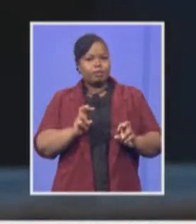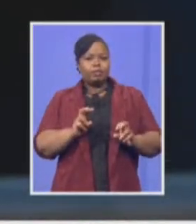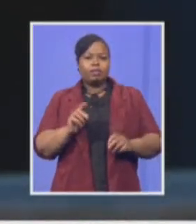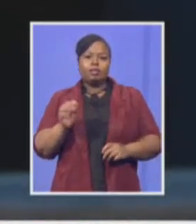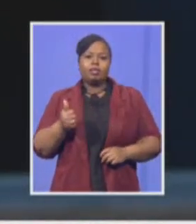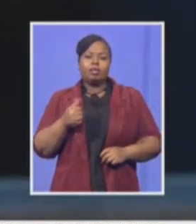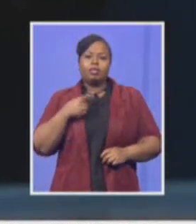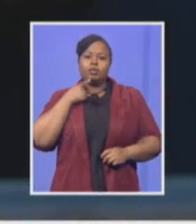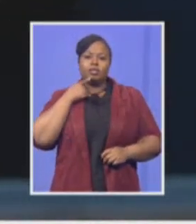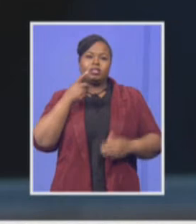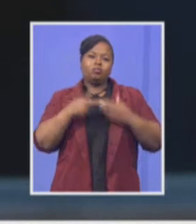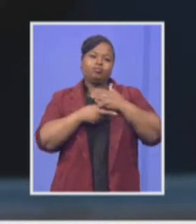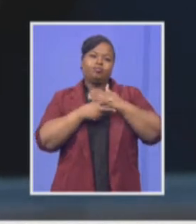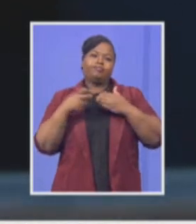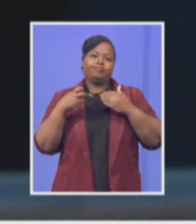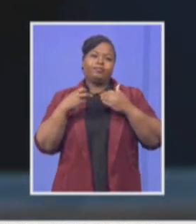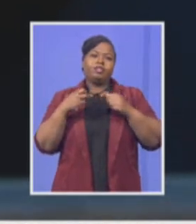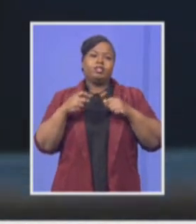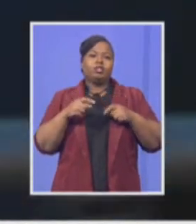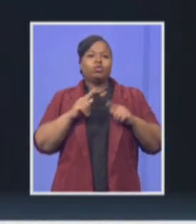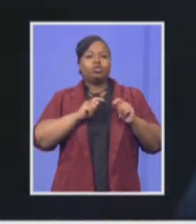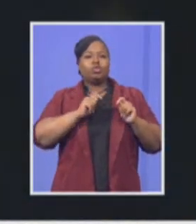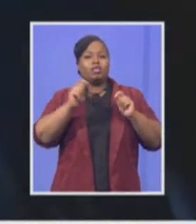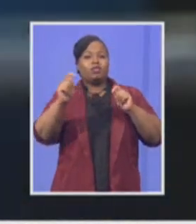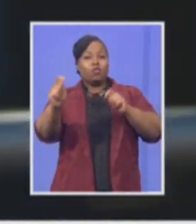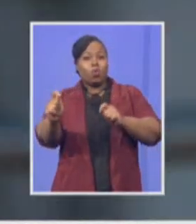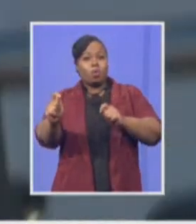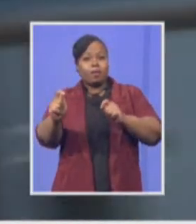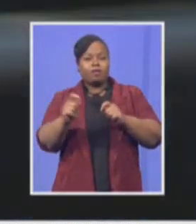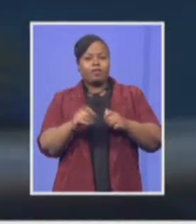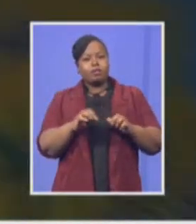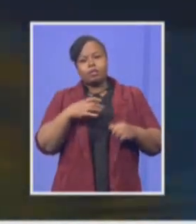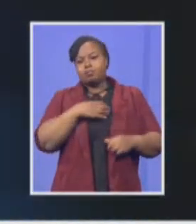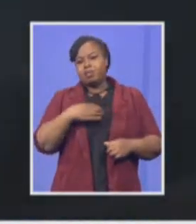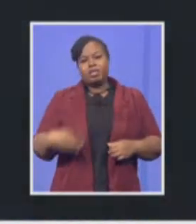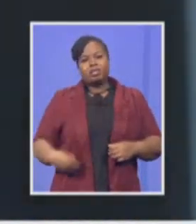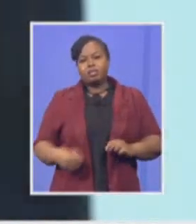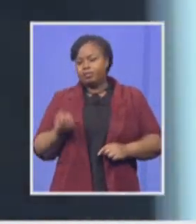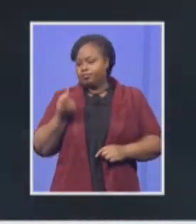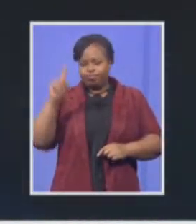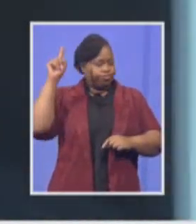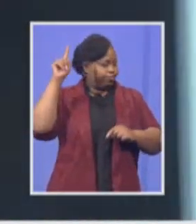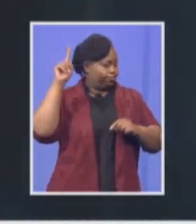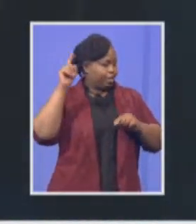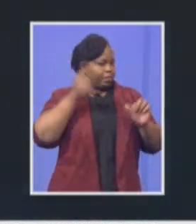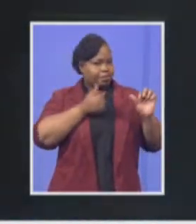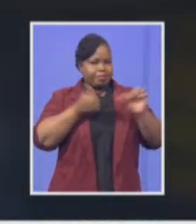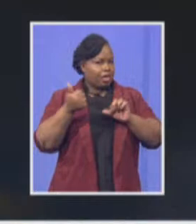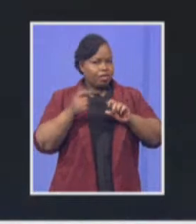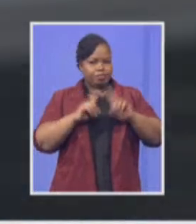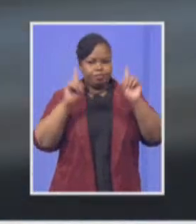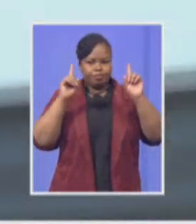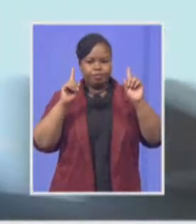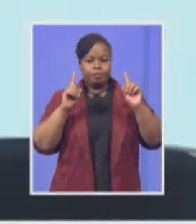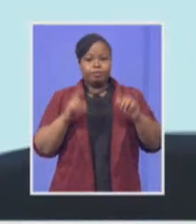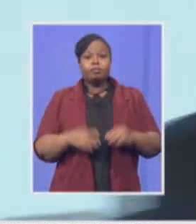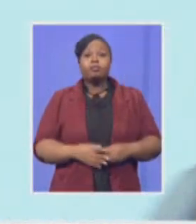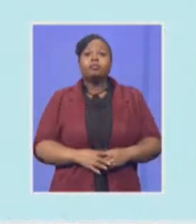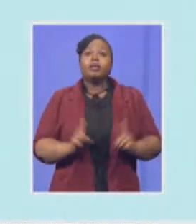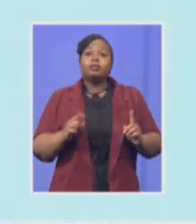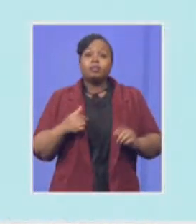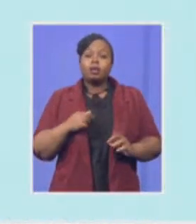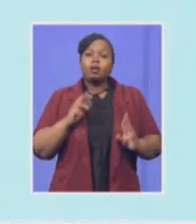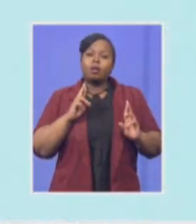kwatholakala sekutshotsheke itransformer ukujika kapresident angazange sabuya sangena kepha ngithemba ukuthi